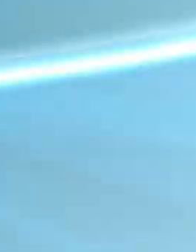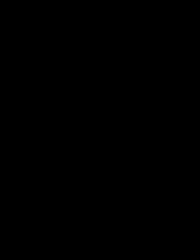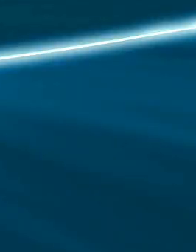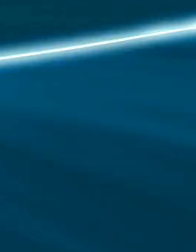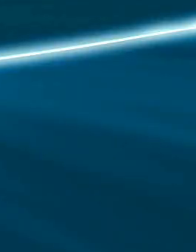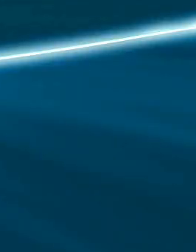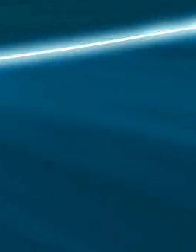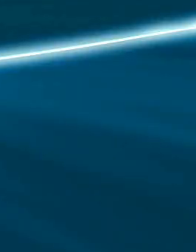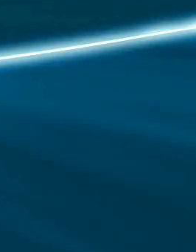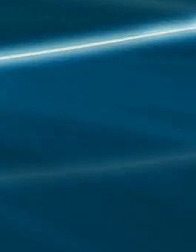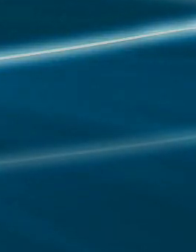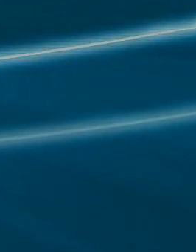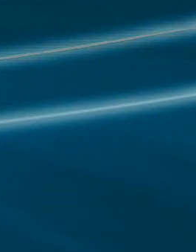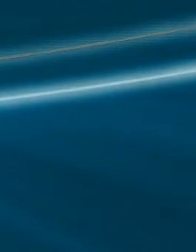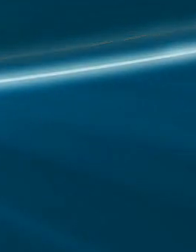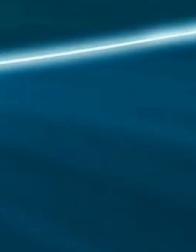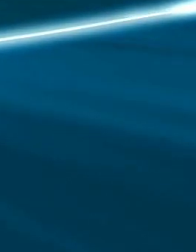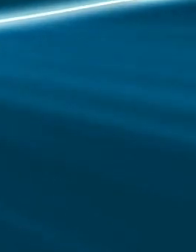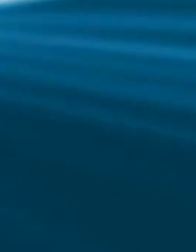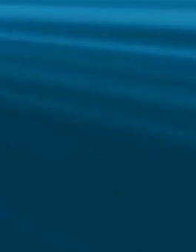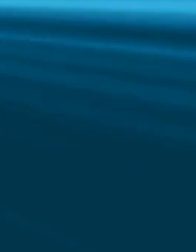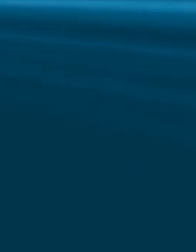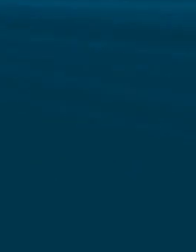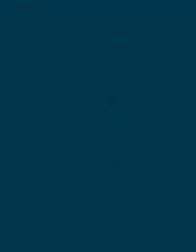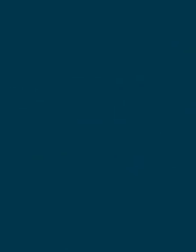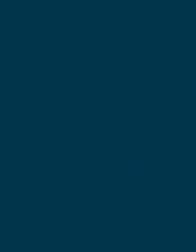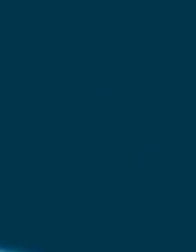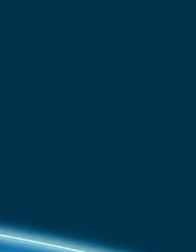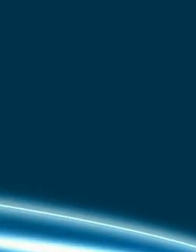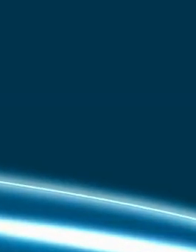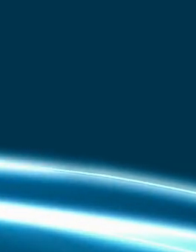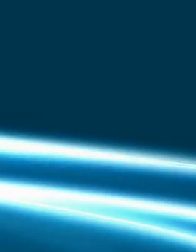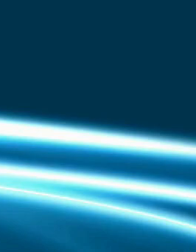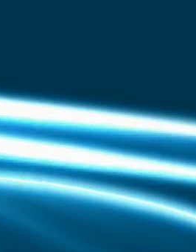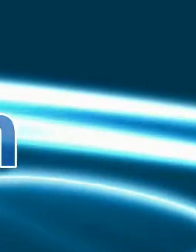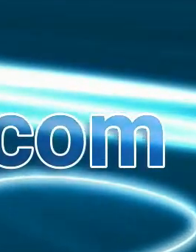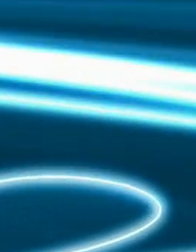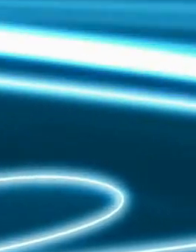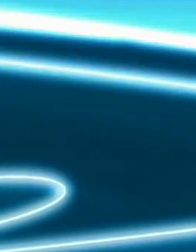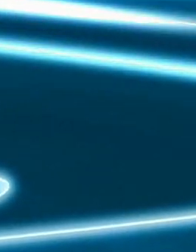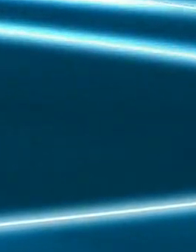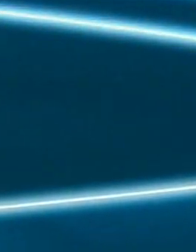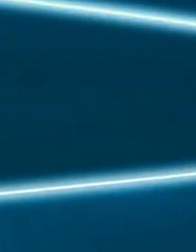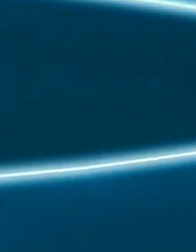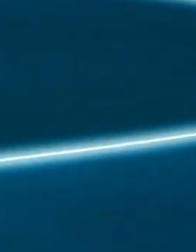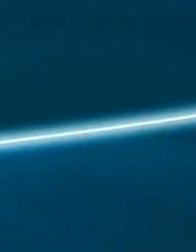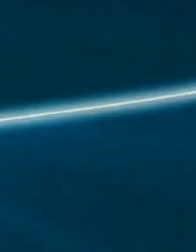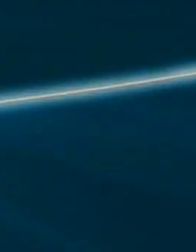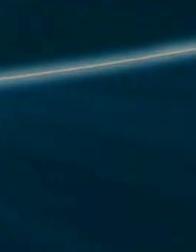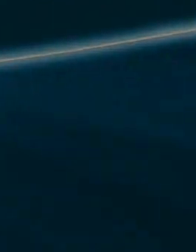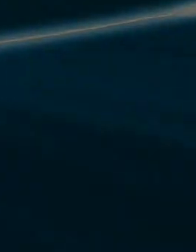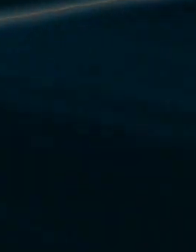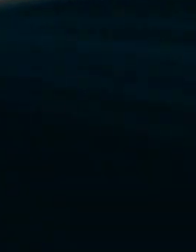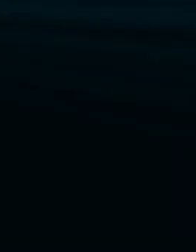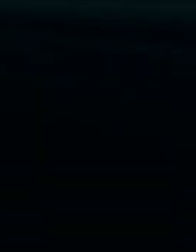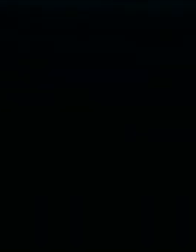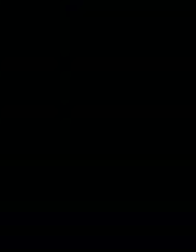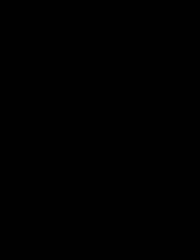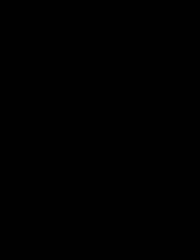δύναμη που κινεί το έθνος προς τα μπρος. Επενδύοντας συνεπώς σε αυτήν, επενδύουμε στο μέλλον της Ελλάδος.